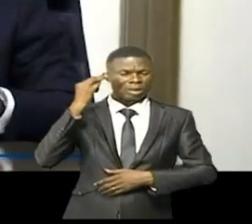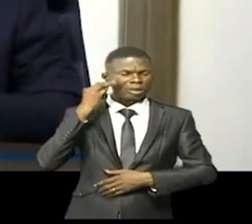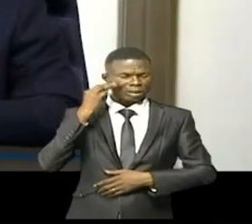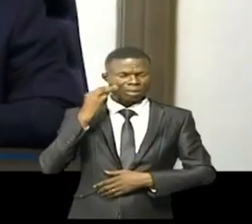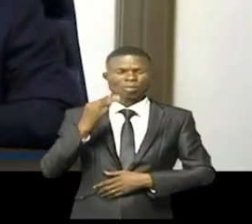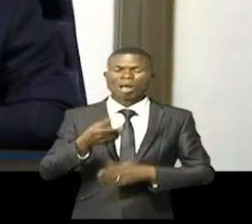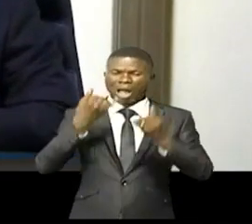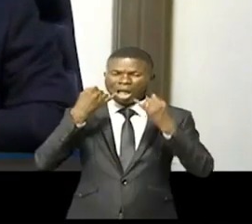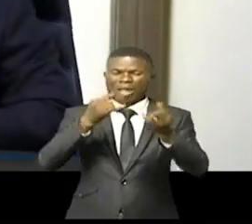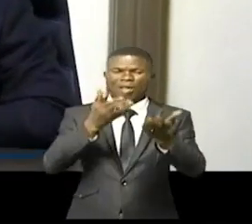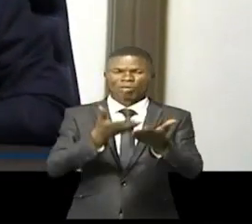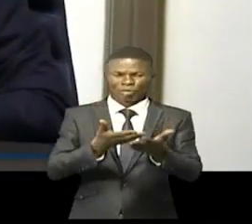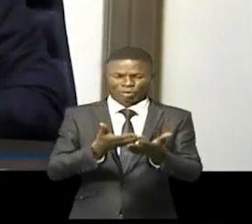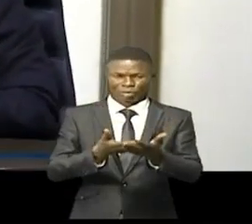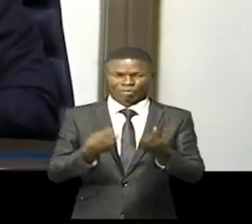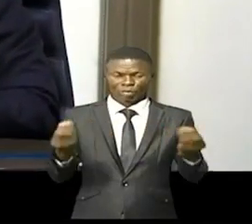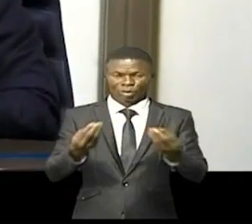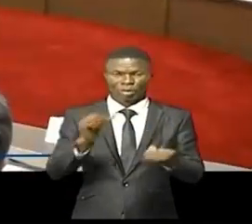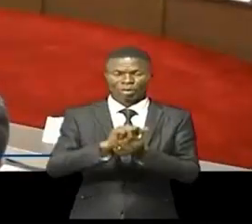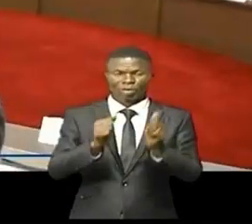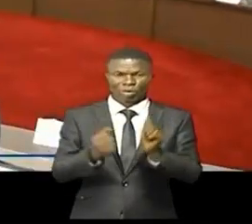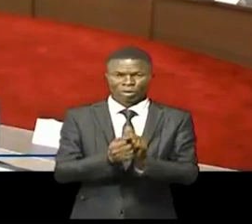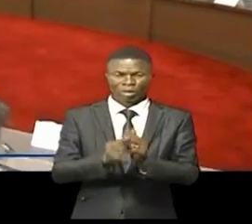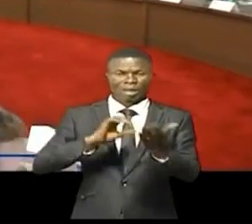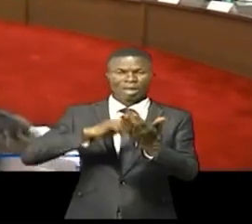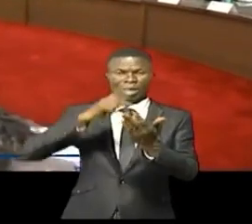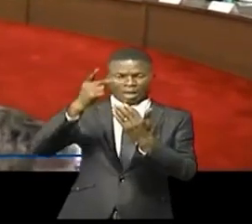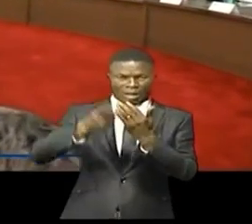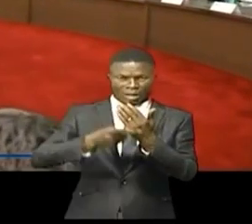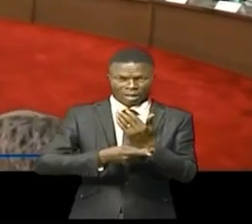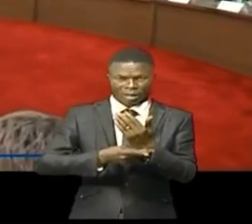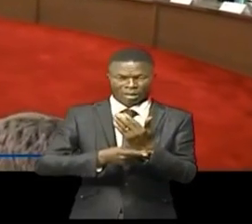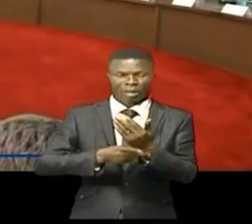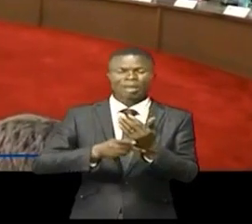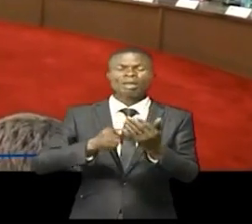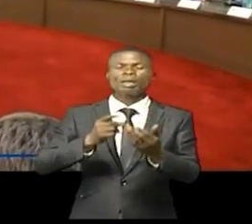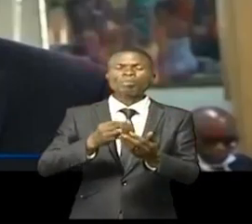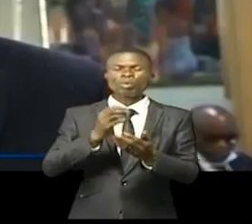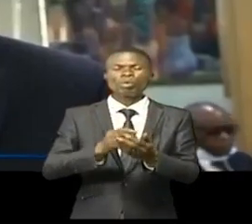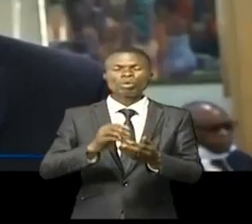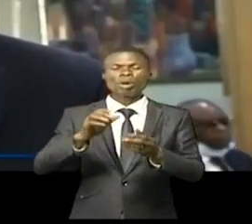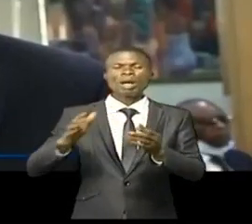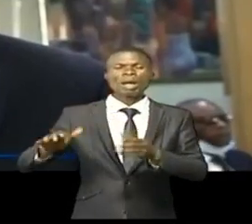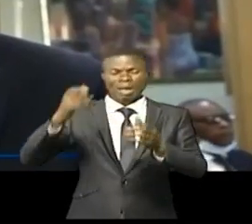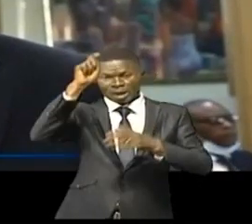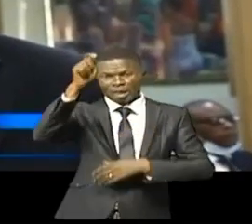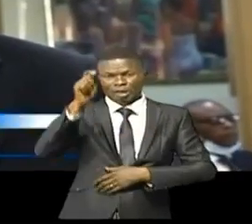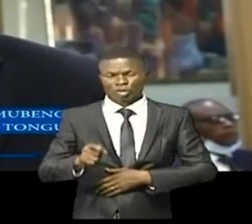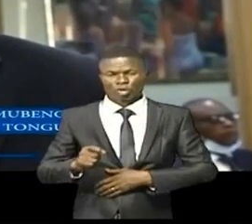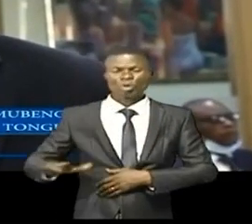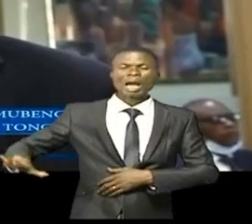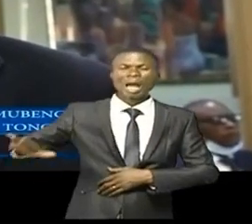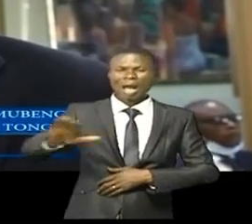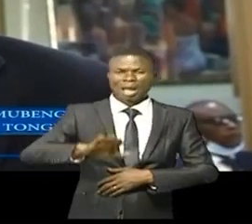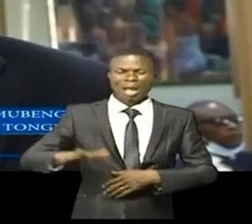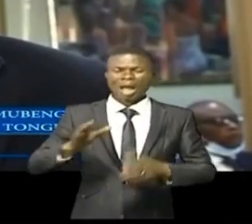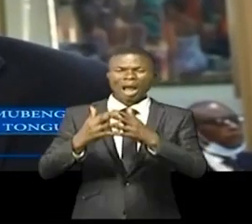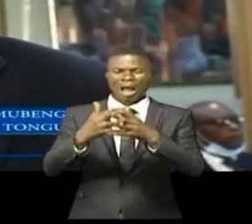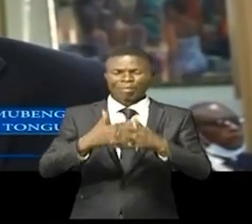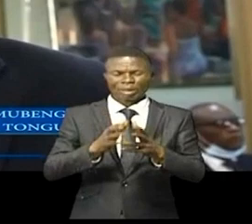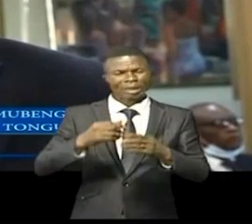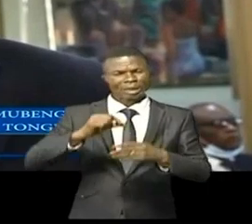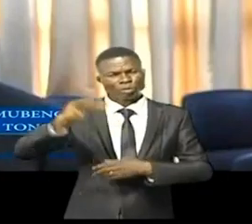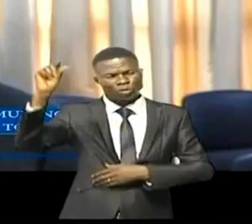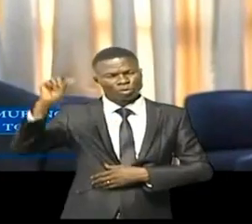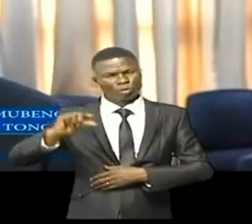Jean-Michel Samalukonde Kyenge, en rapport avec les plans de retrait progressif et échelonné de la MONUSCO en République démocratique du Congo, a